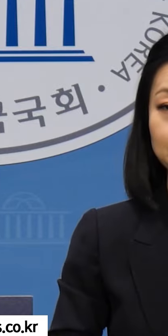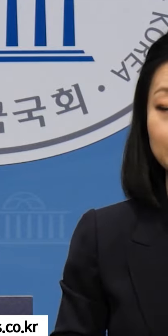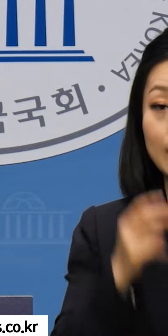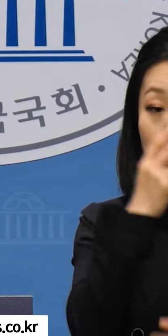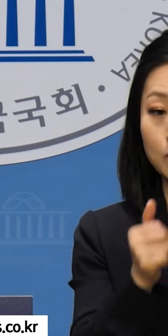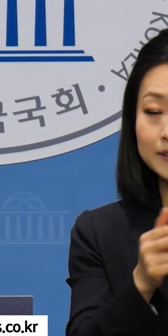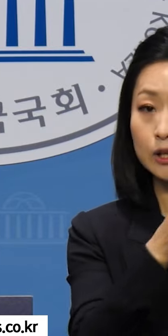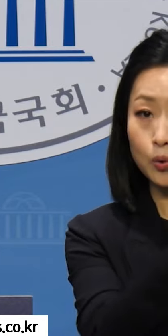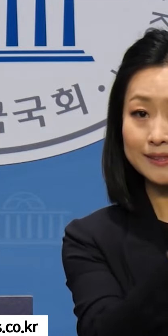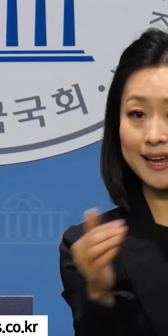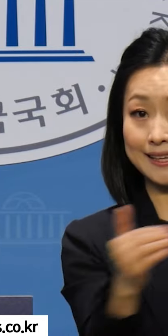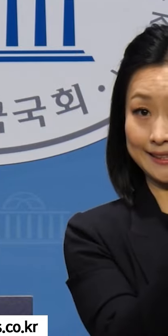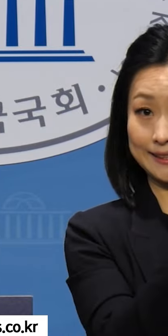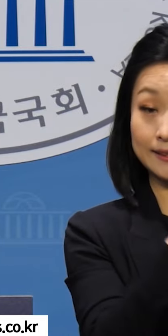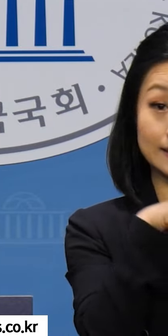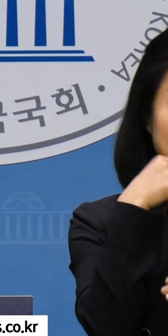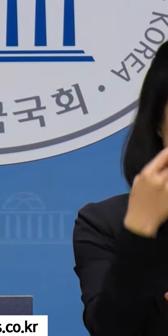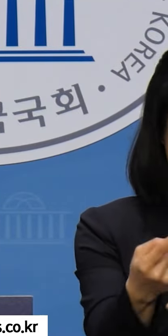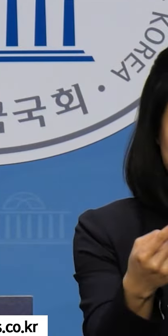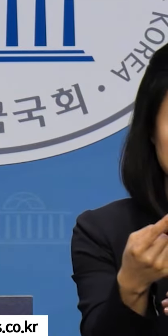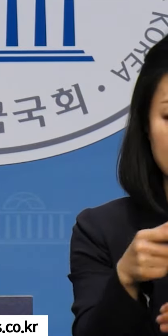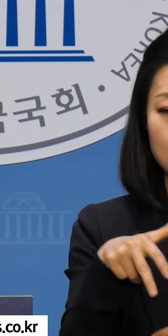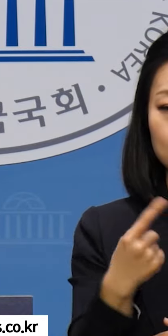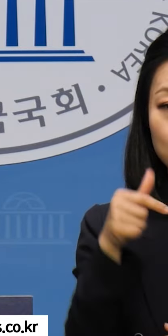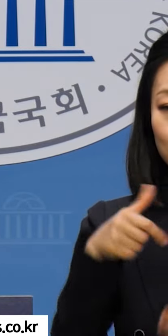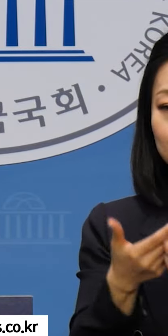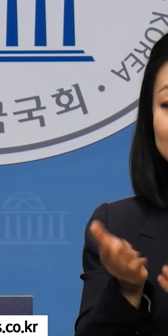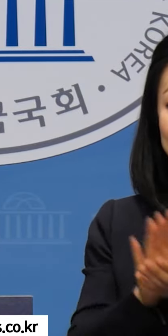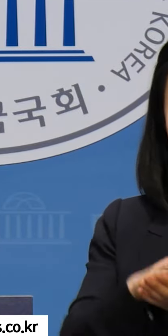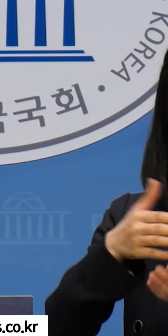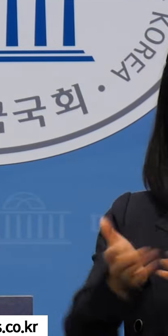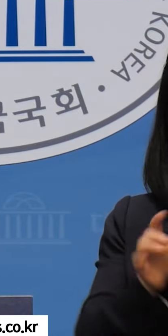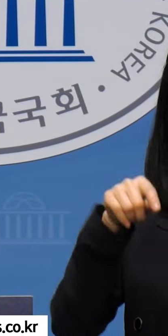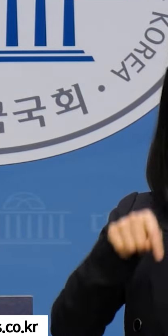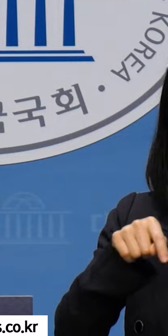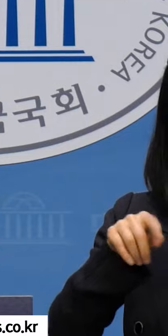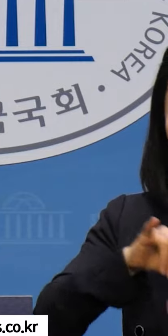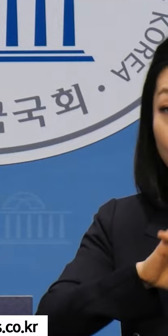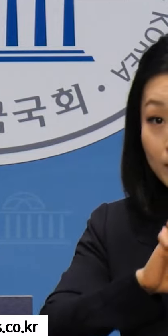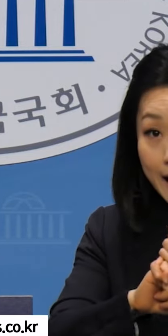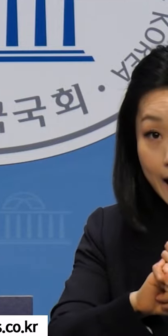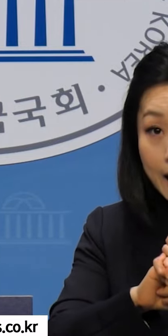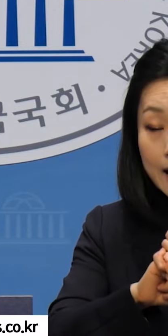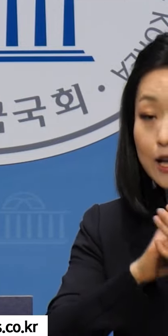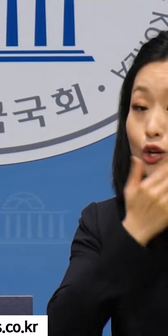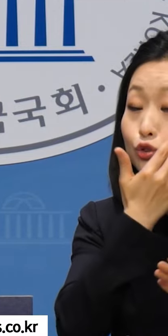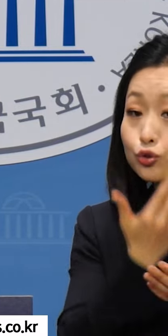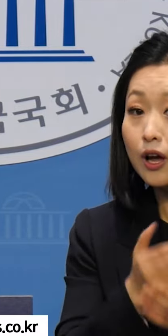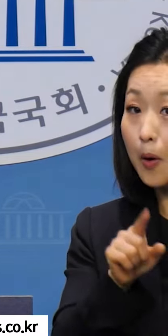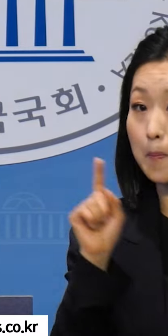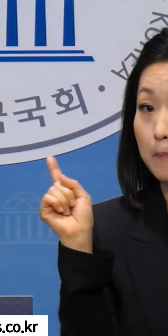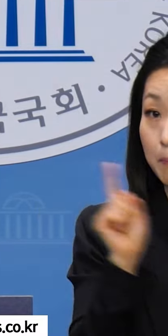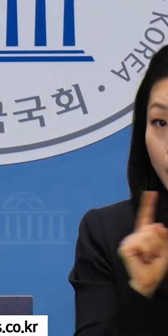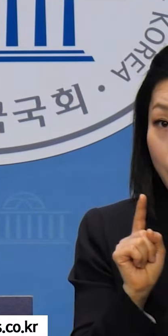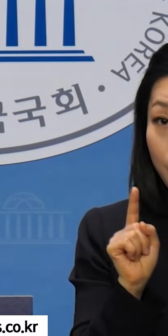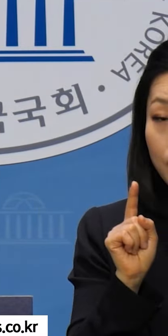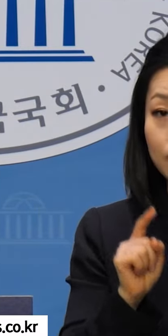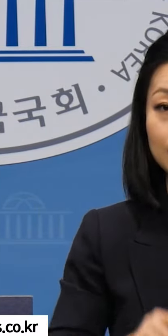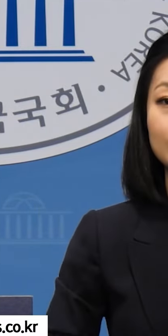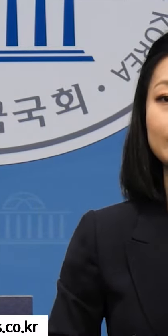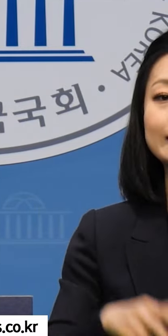검찰 독재 조기 종식과 더불어 조국 혁신당 공약의 양대 기둥 중 또 다른 하나는 바로